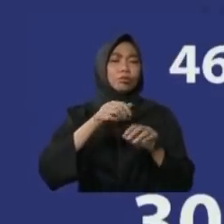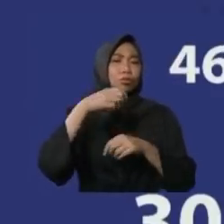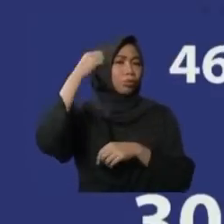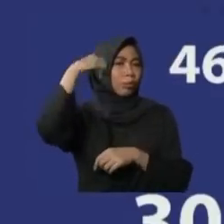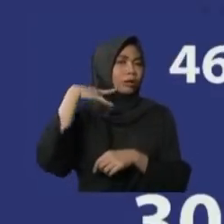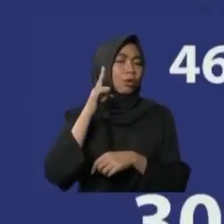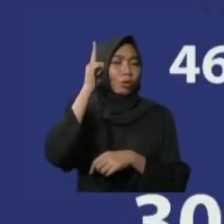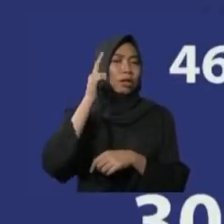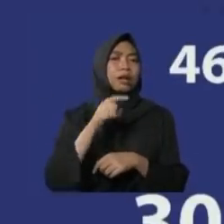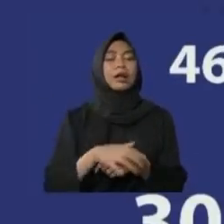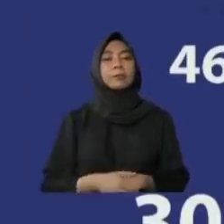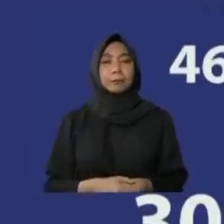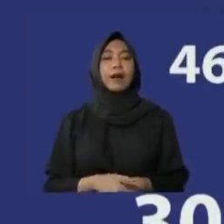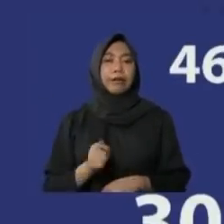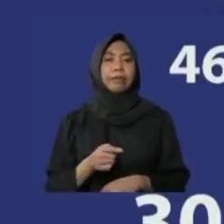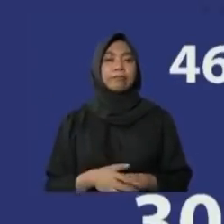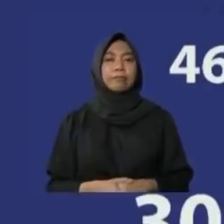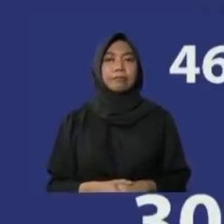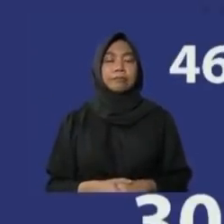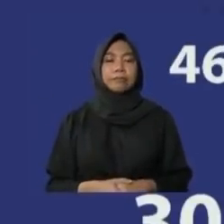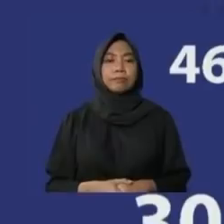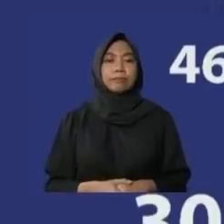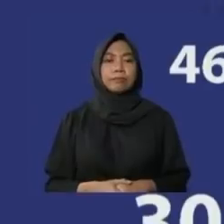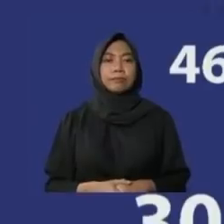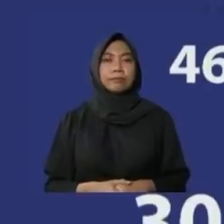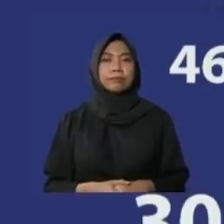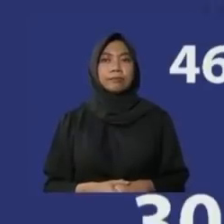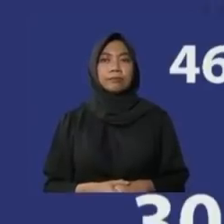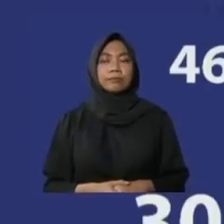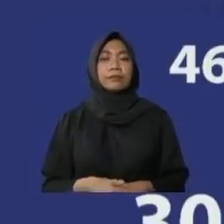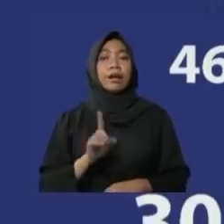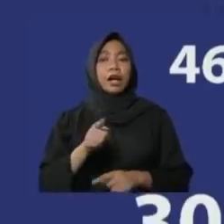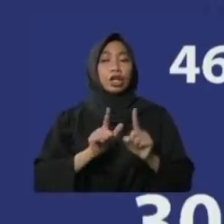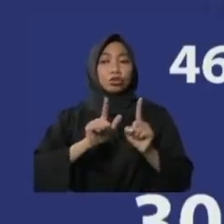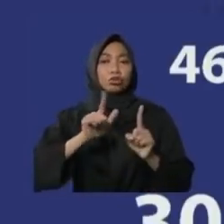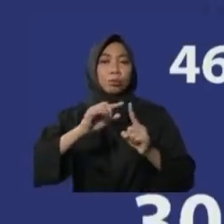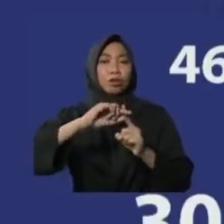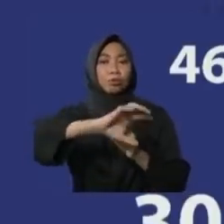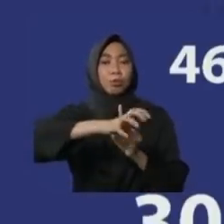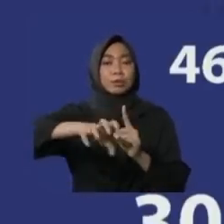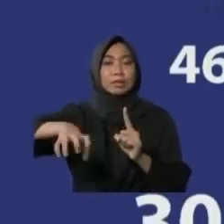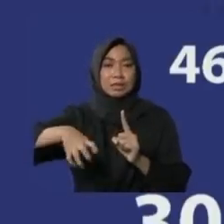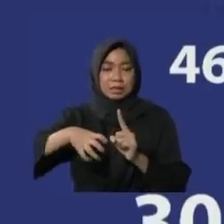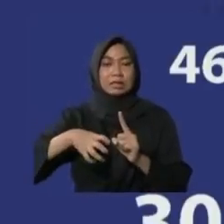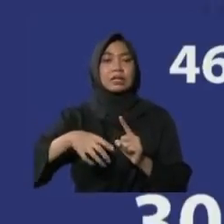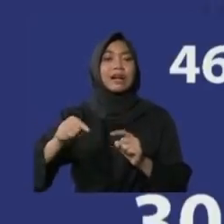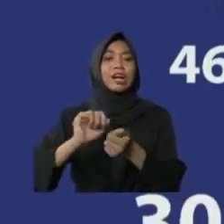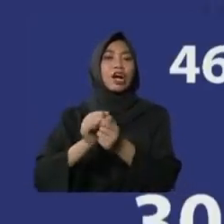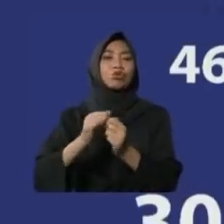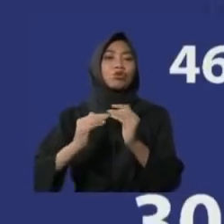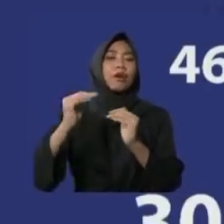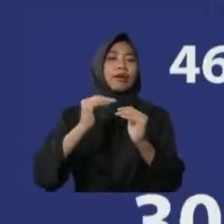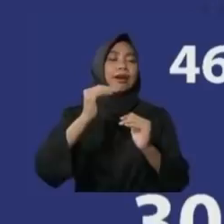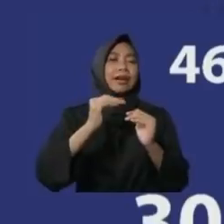ini adalah jumlah yang tertinggi sementara masih ada 17 provinsi yang melaporkan penambahan